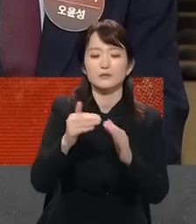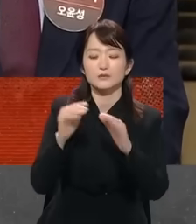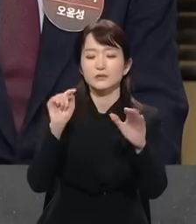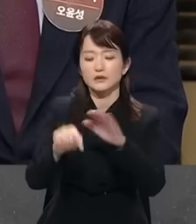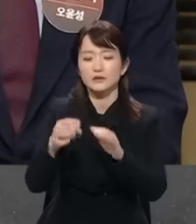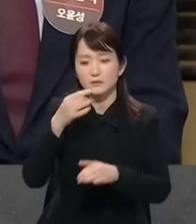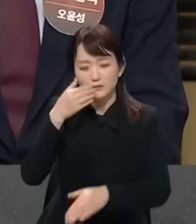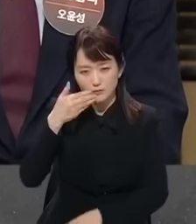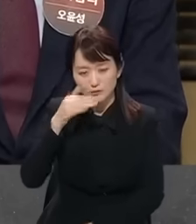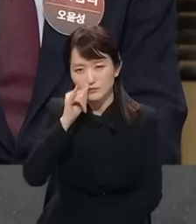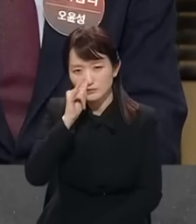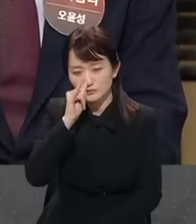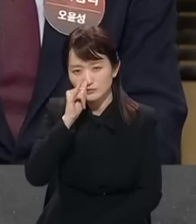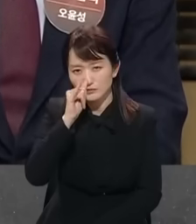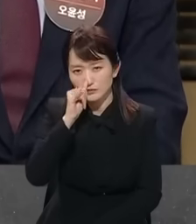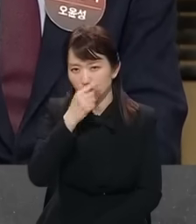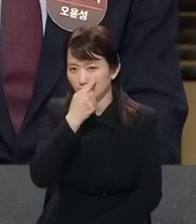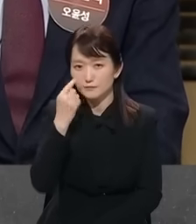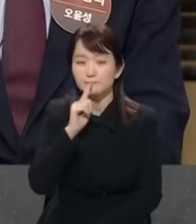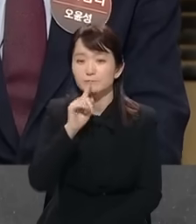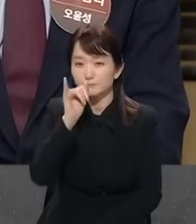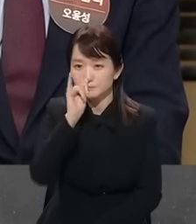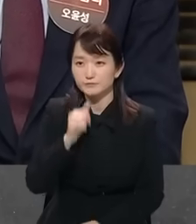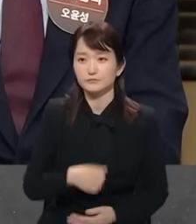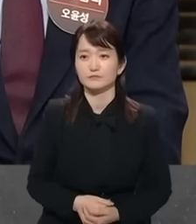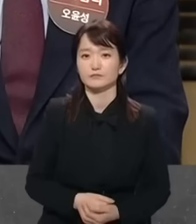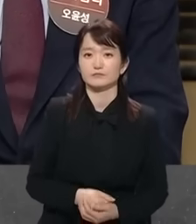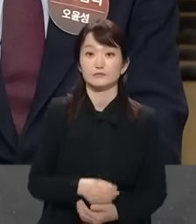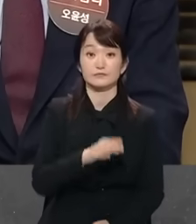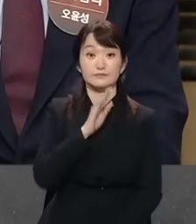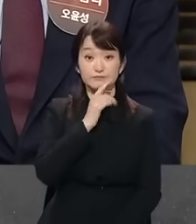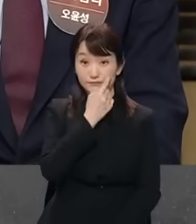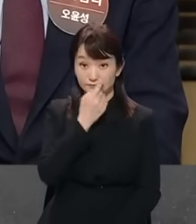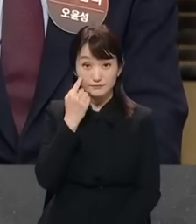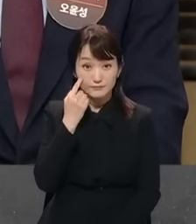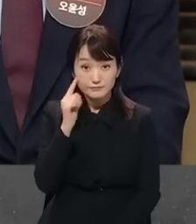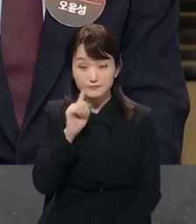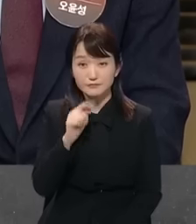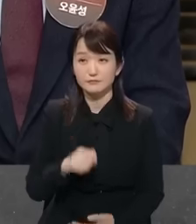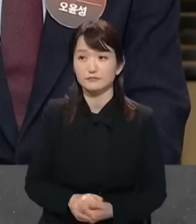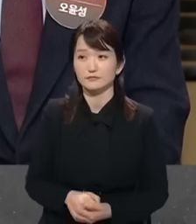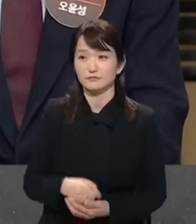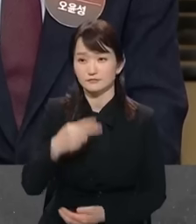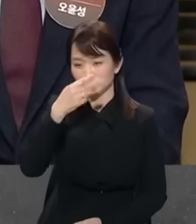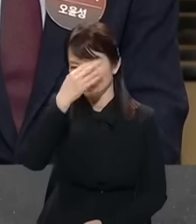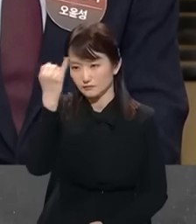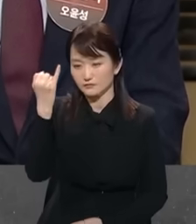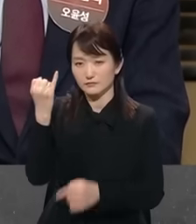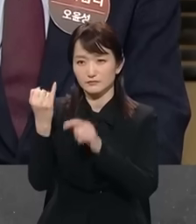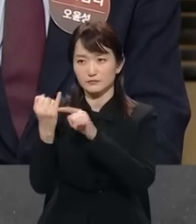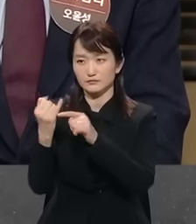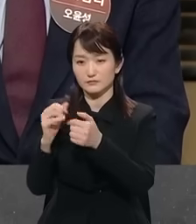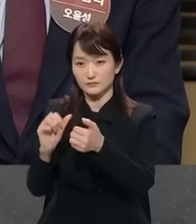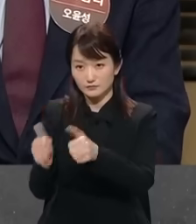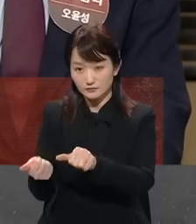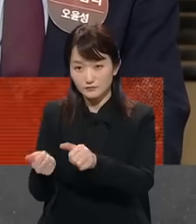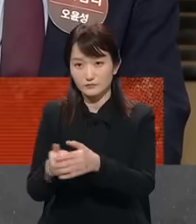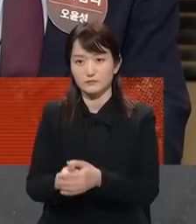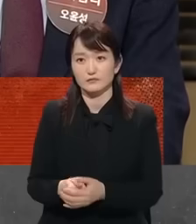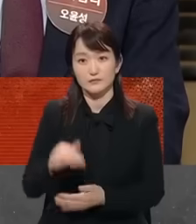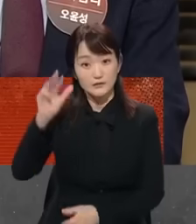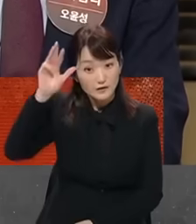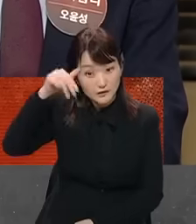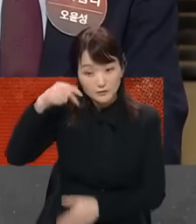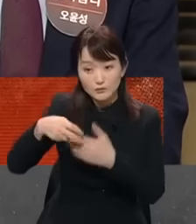증언들이 나오고 있긴 있는데 실제로 이제 확인을 해 보니까 숨진 그 손모 할머니가 치매로 병원에 간 사실이